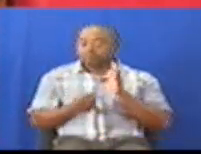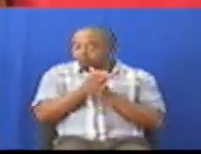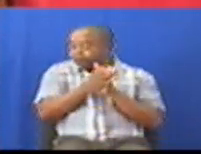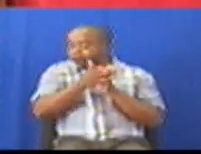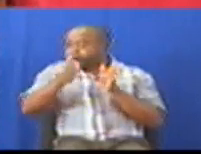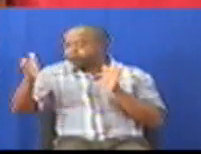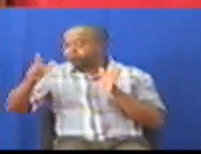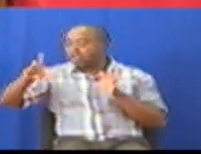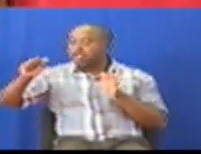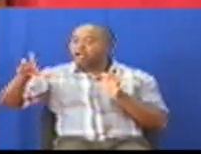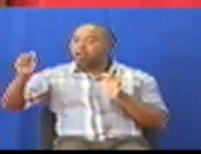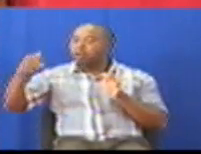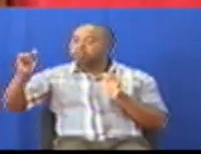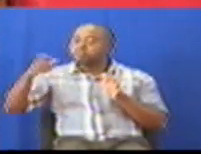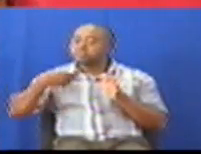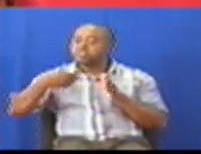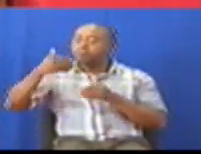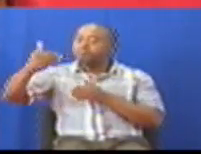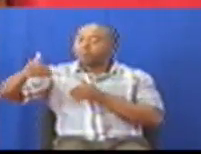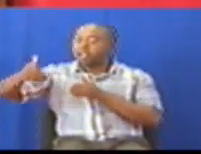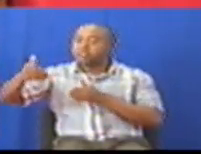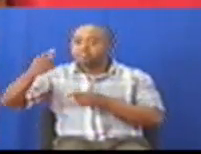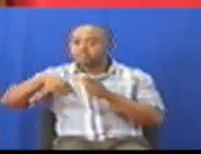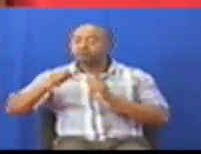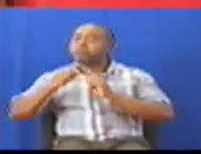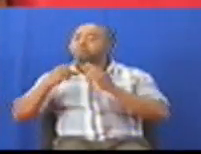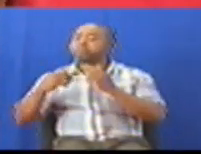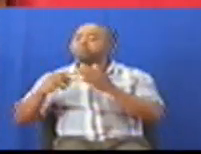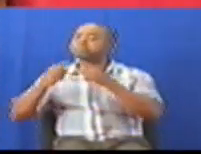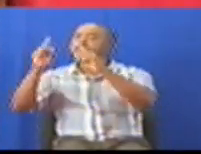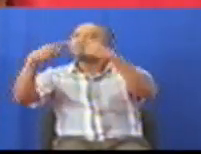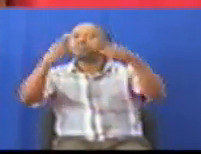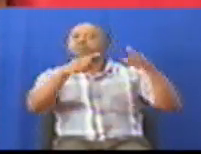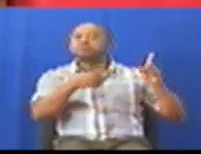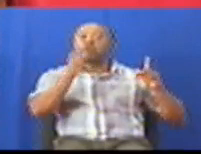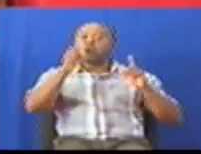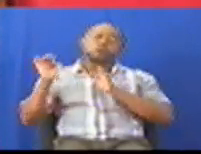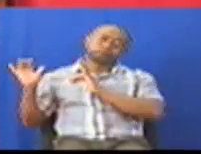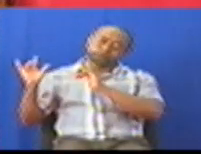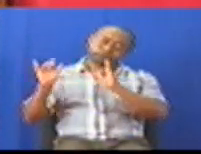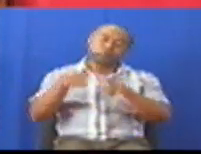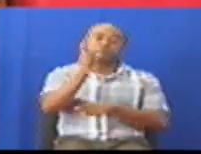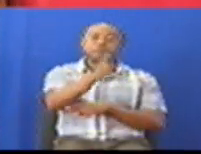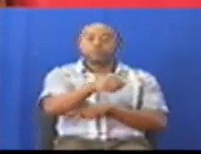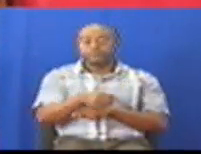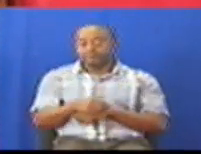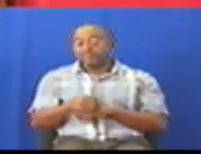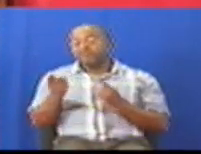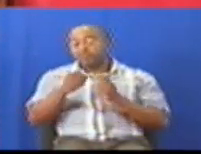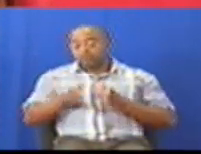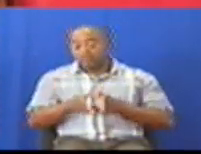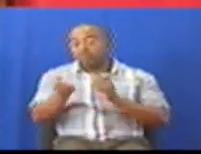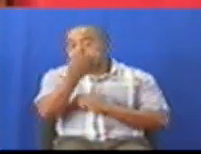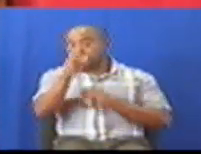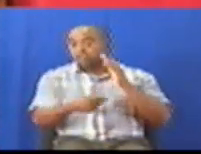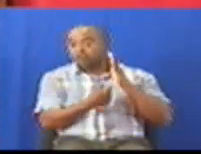Lalaji jamani. Ni mpakani alafu kuna msitu na kuna watu wengi sana. Vile vile barabara nyingine ya kufungua ingekuwa barabara